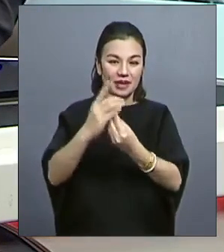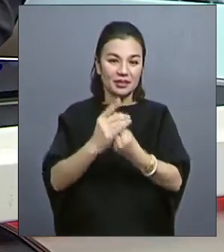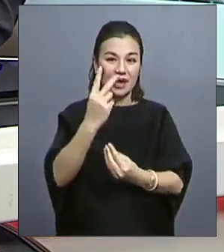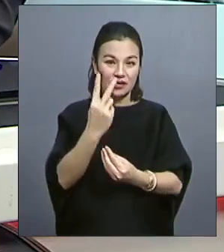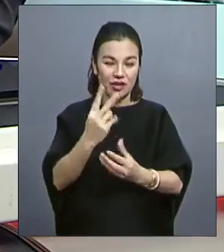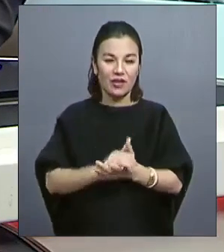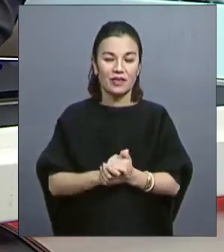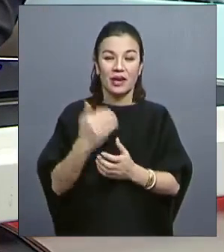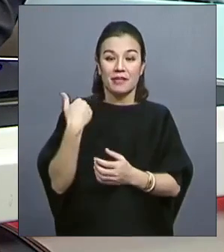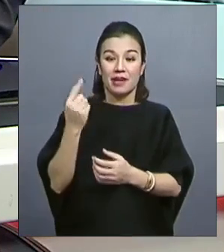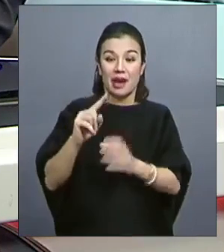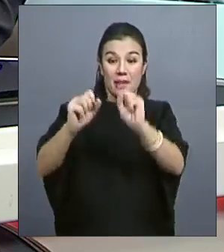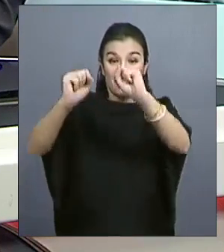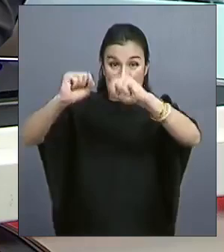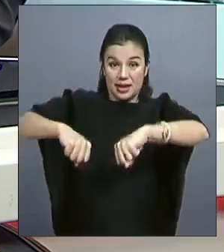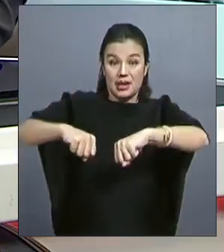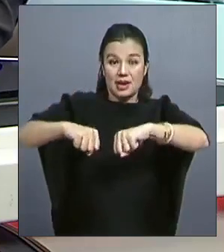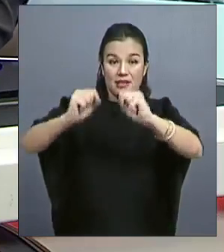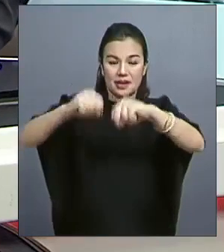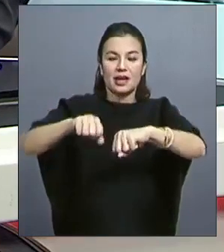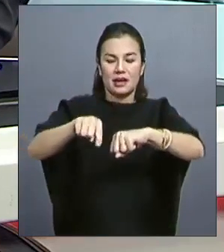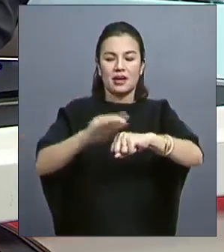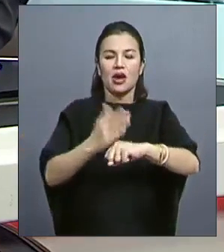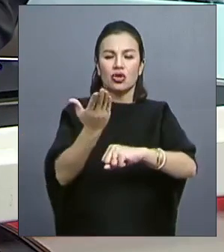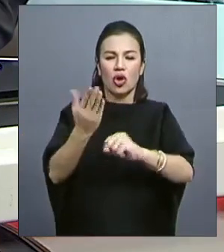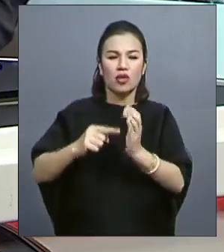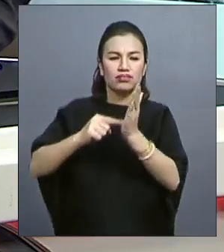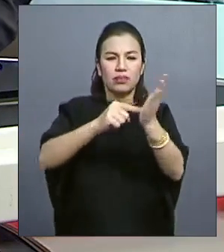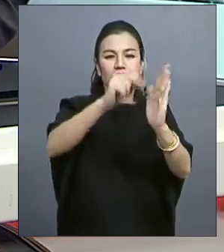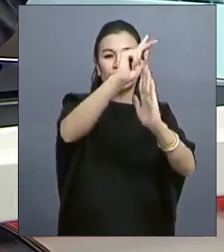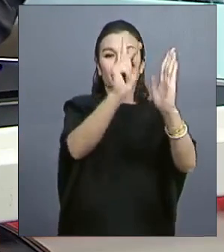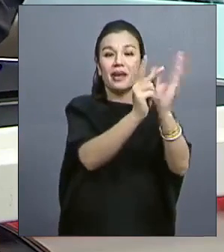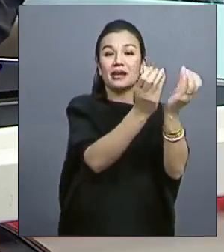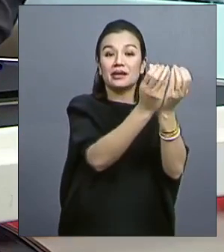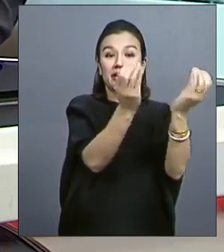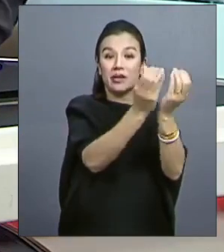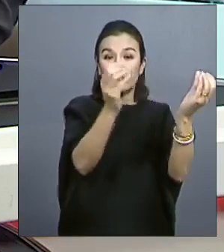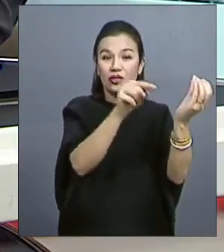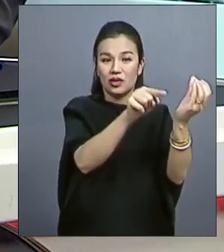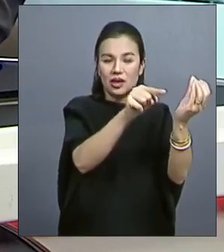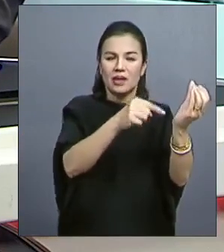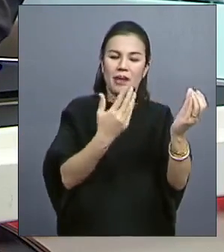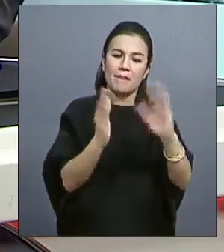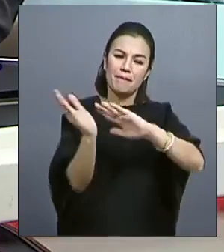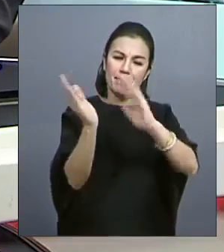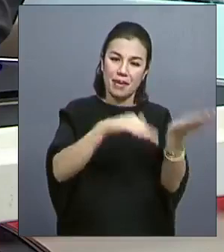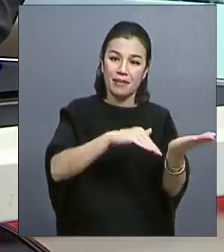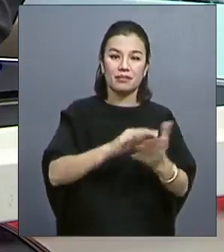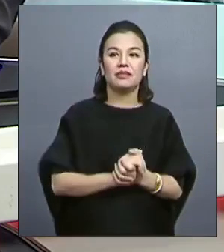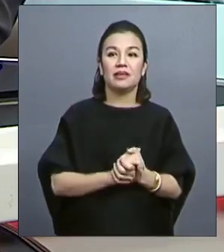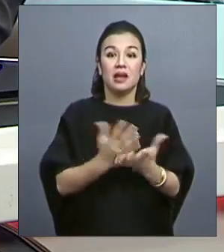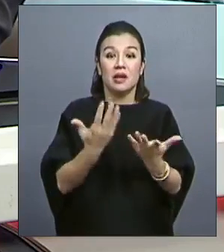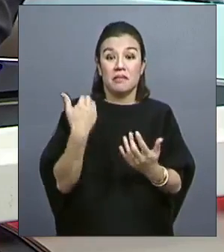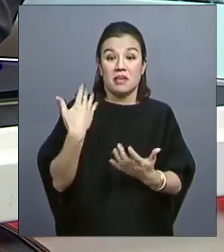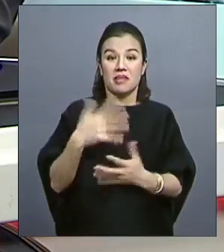สรุปแล้วก็ลงมติได้ว่าจะยื่นคำร้องให้ศาลรัฐธรรมนูญวินิจฉัยยุบพรรคพลังประชารัฐหรือไม่ค่ะทางด้านของพรรคไทยรักษาชาติก็เข้า